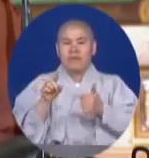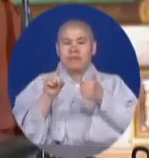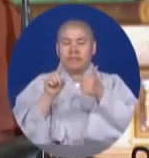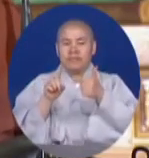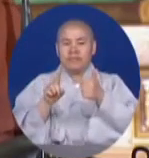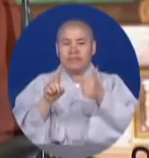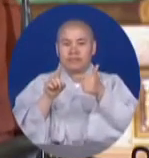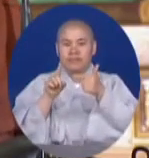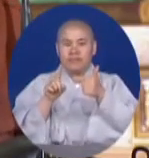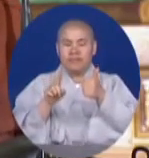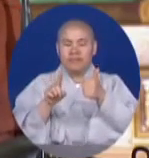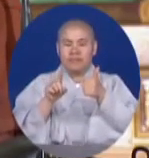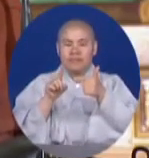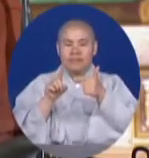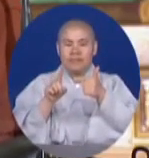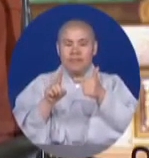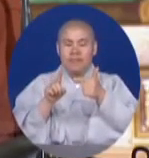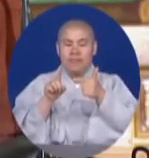열반상이로다